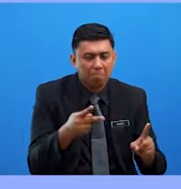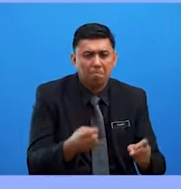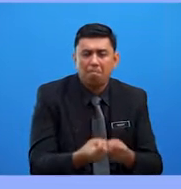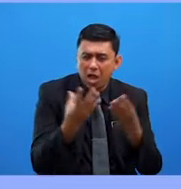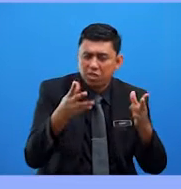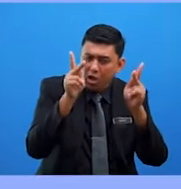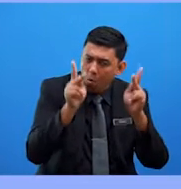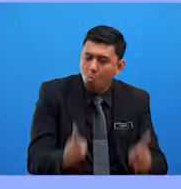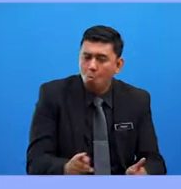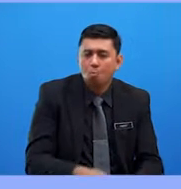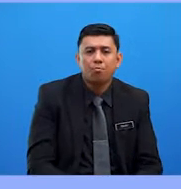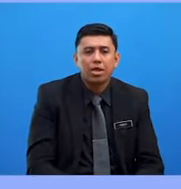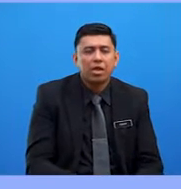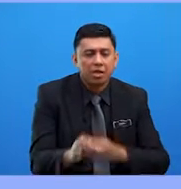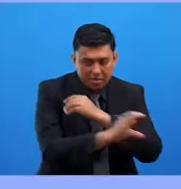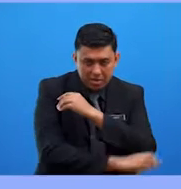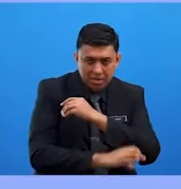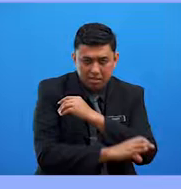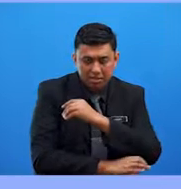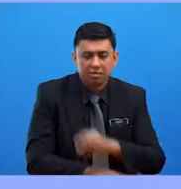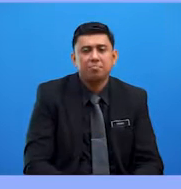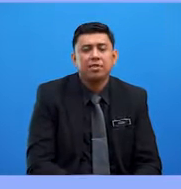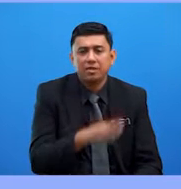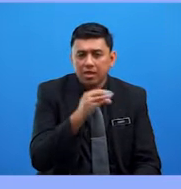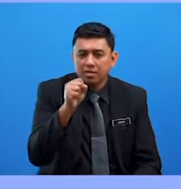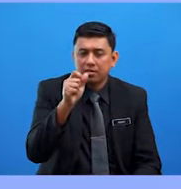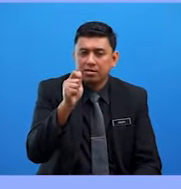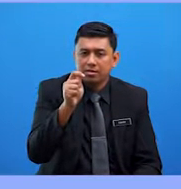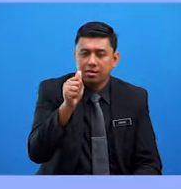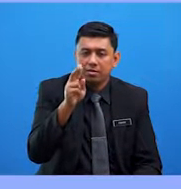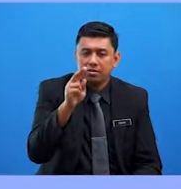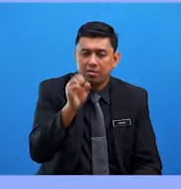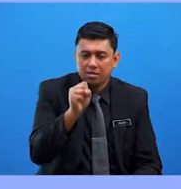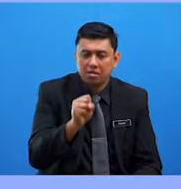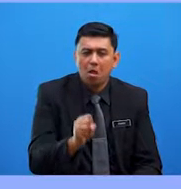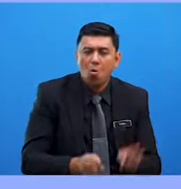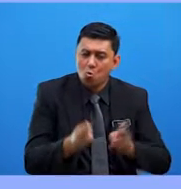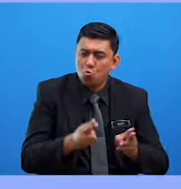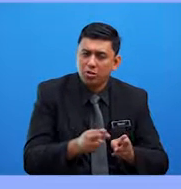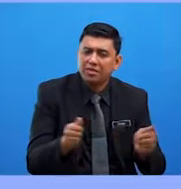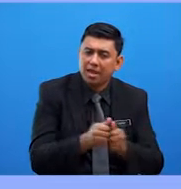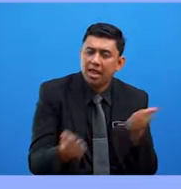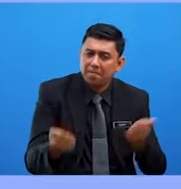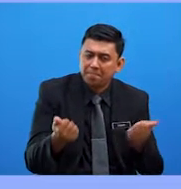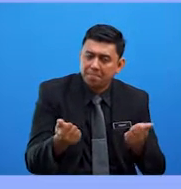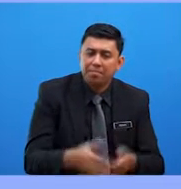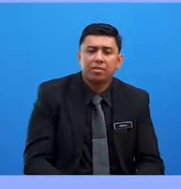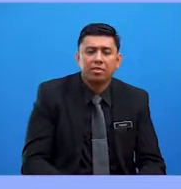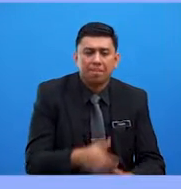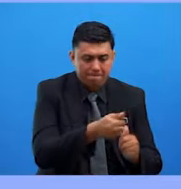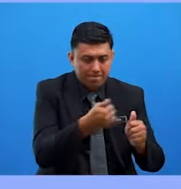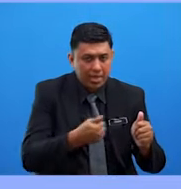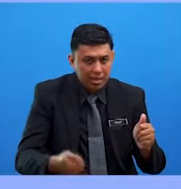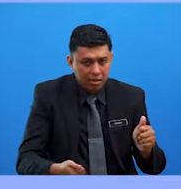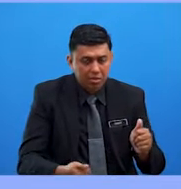daripada pelbagai kaum, negara dan status perlu diuruskan secara adil bagi